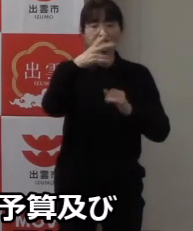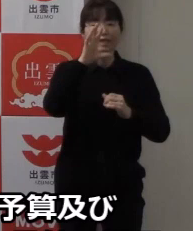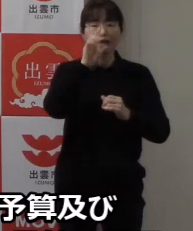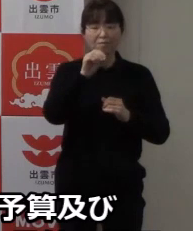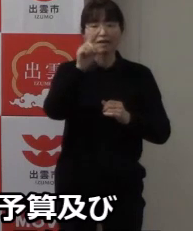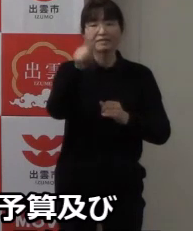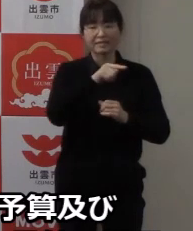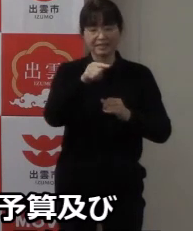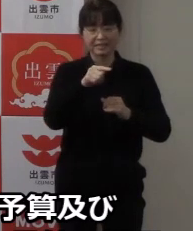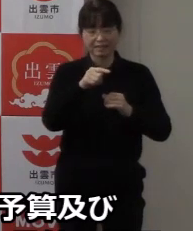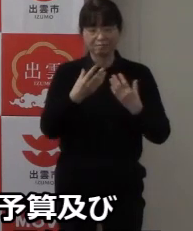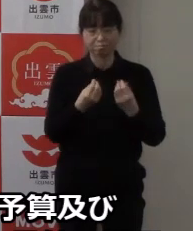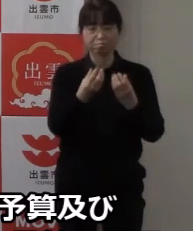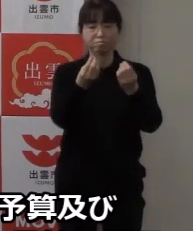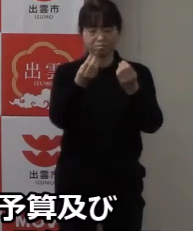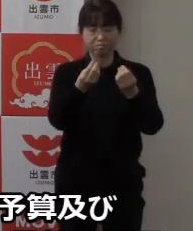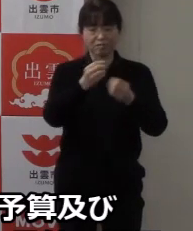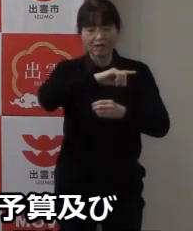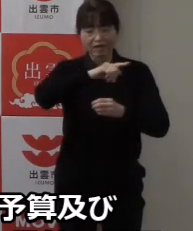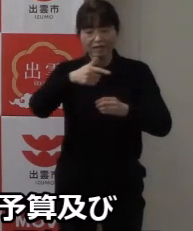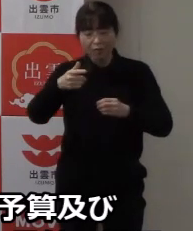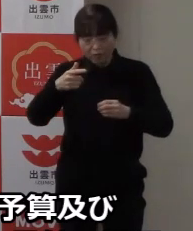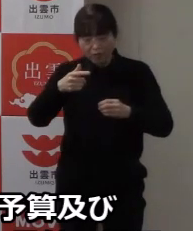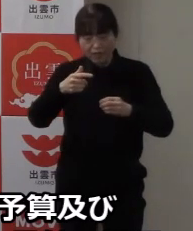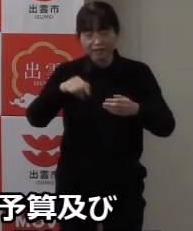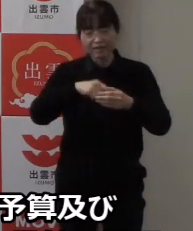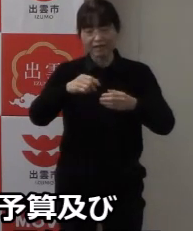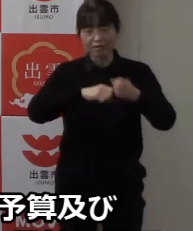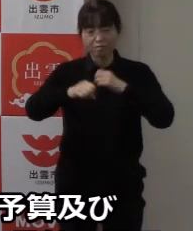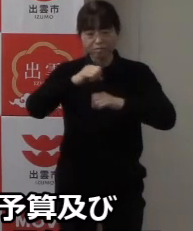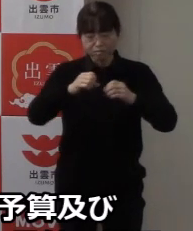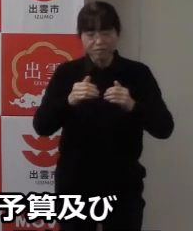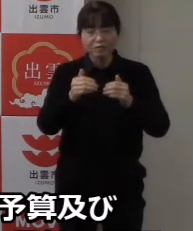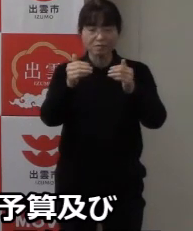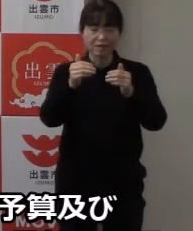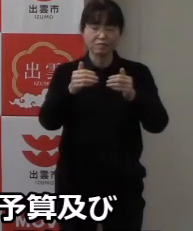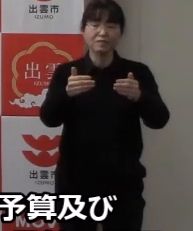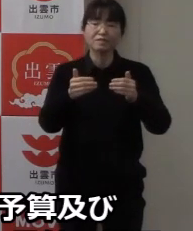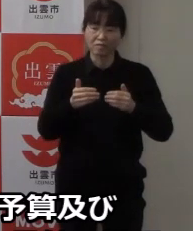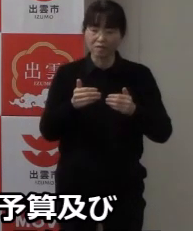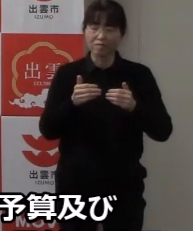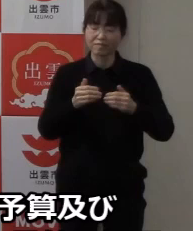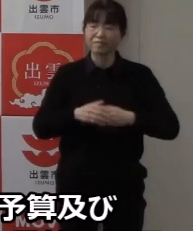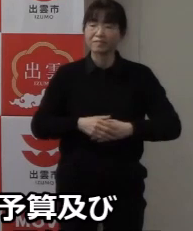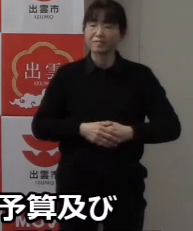らゆる施策を動員してやっていかなきゃいけないということでありますので、その中で、